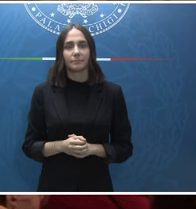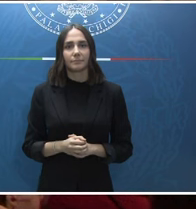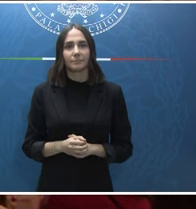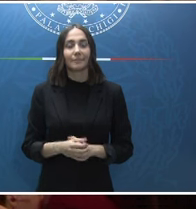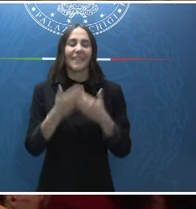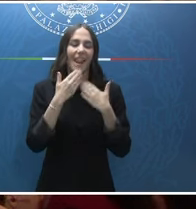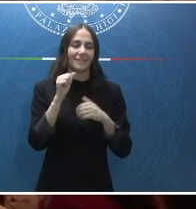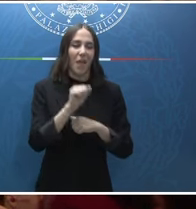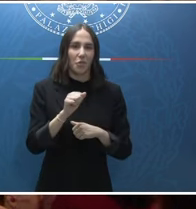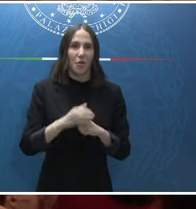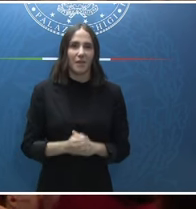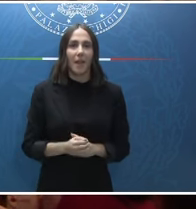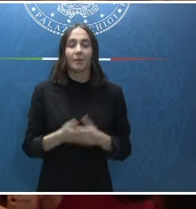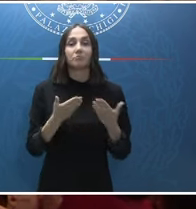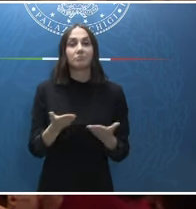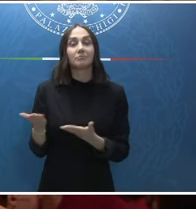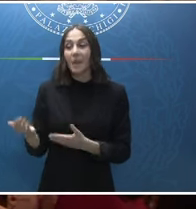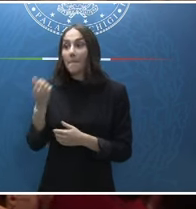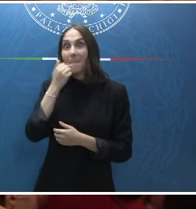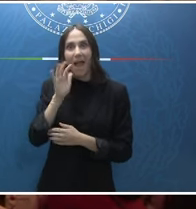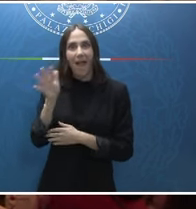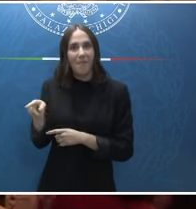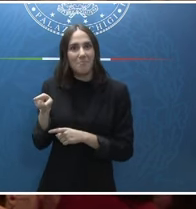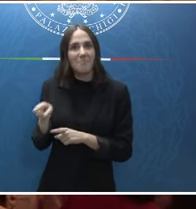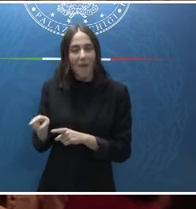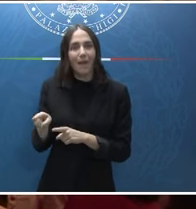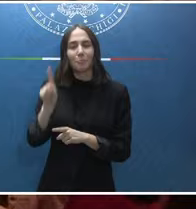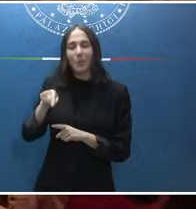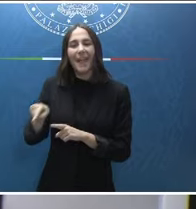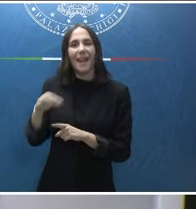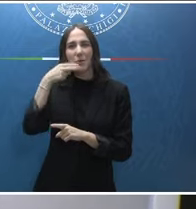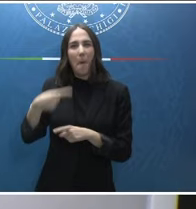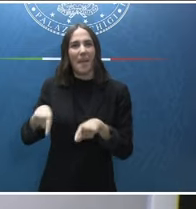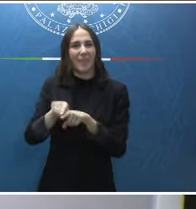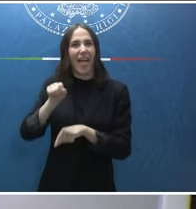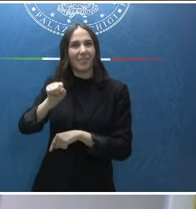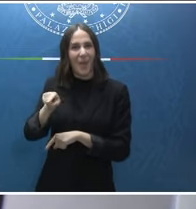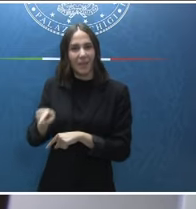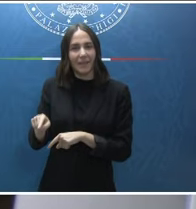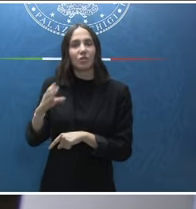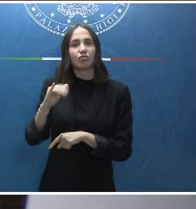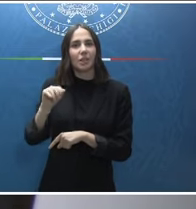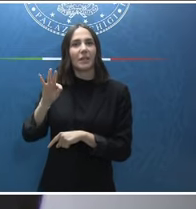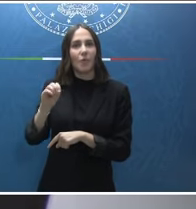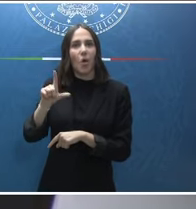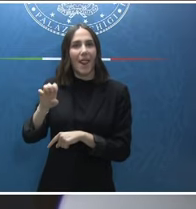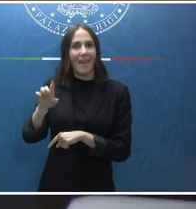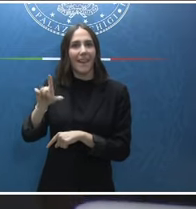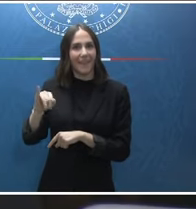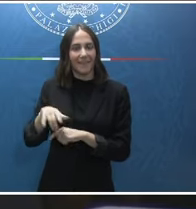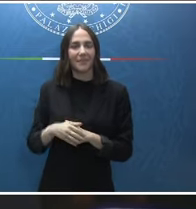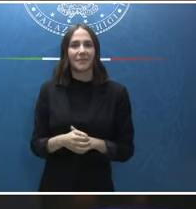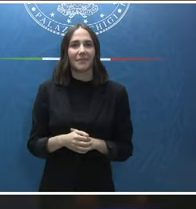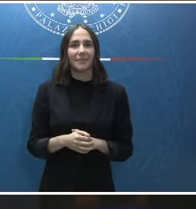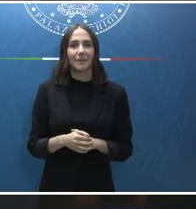Grazie Antonella, diamo la parola ad un'altra mamma che anche lei si chiama Antonella, Antonella Cifolelli. E